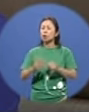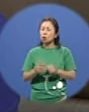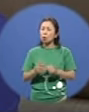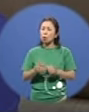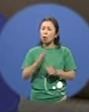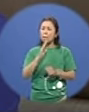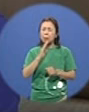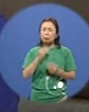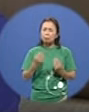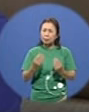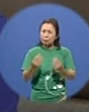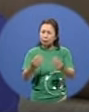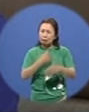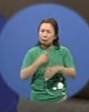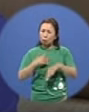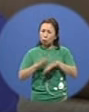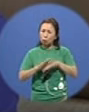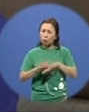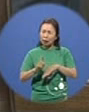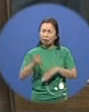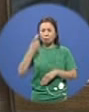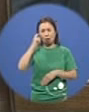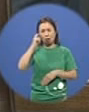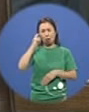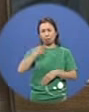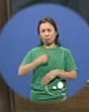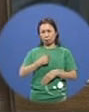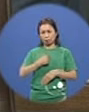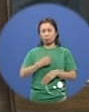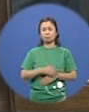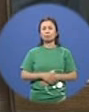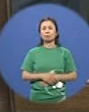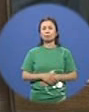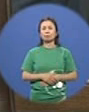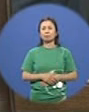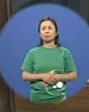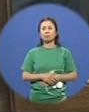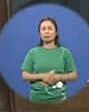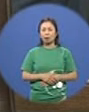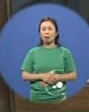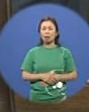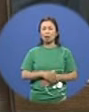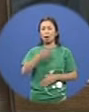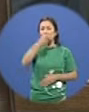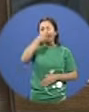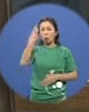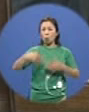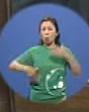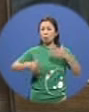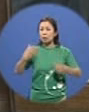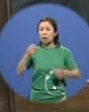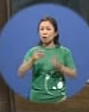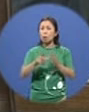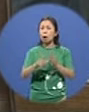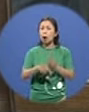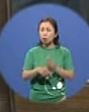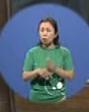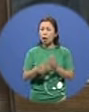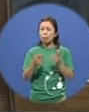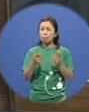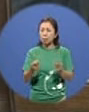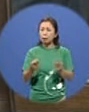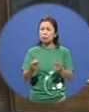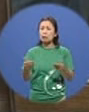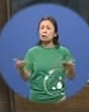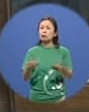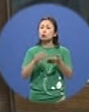ないものかとこう考えるわけですはいでそこで思いついたのが校生の場合は就職活動を大学生みたい